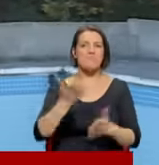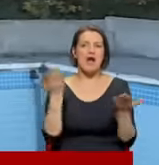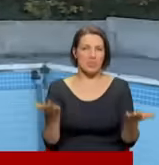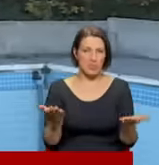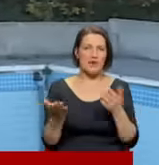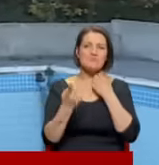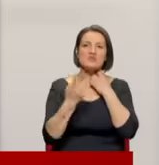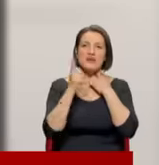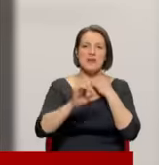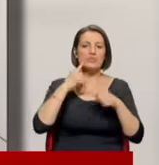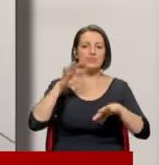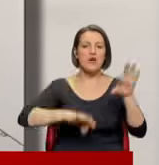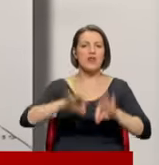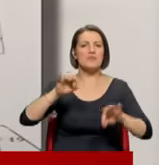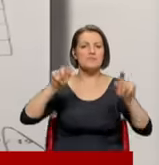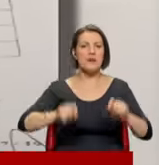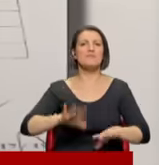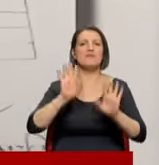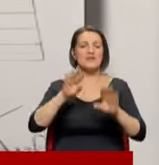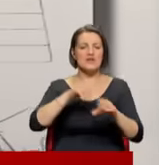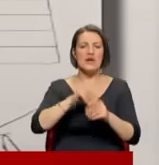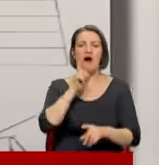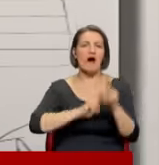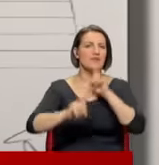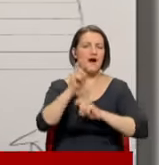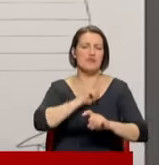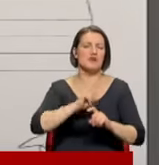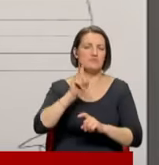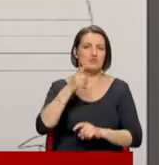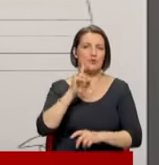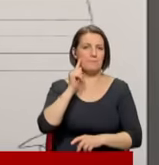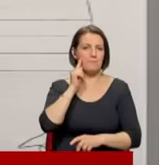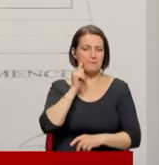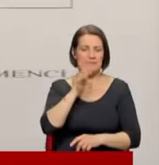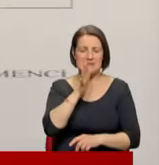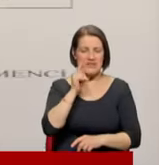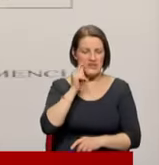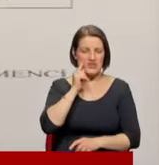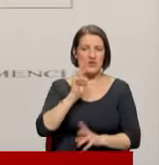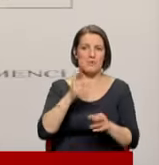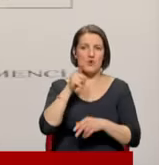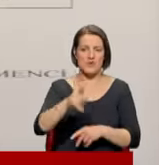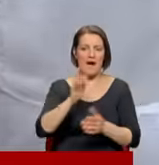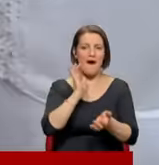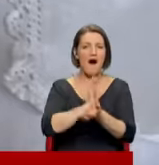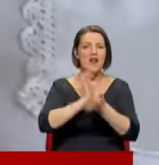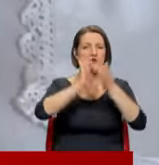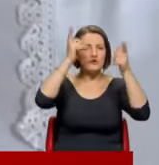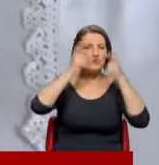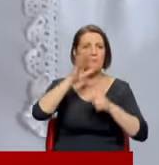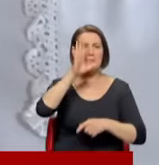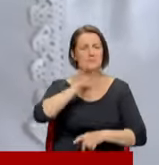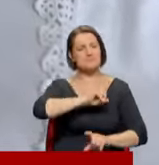harekete geçmediği, denetleme yapmadığı için kusurlu bulundu bilirkişi raporunda. Aileler sorumluların sorgulanmasını